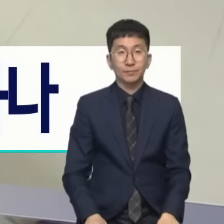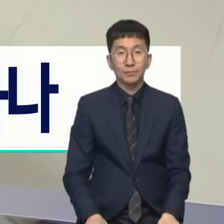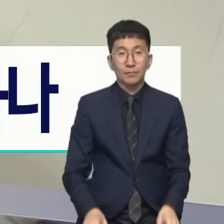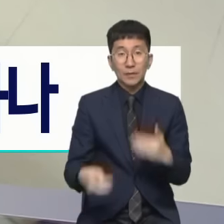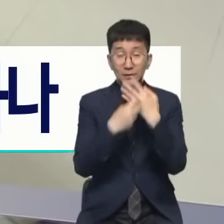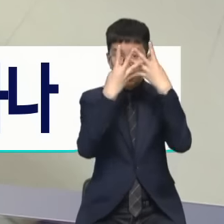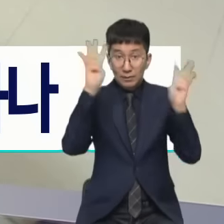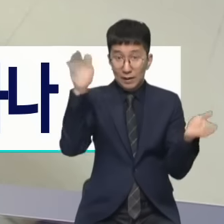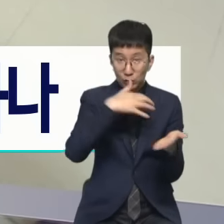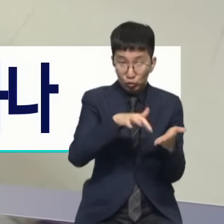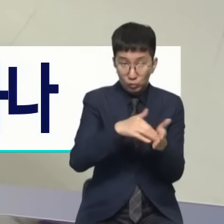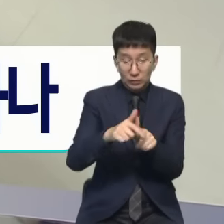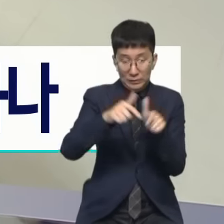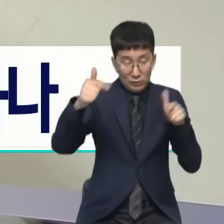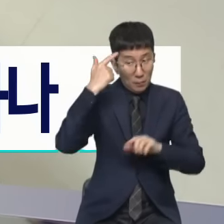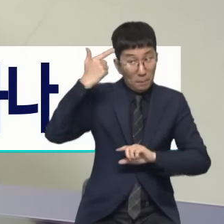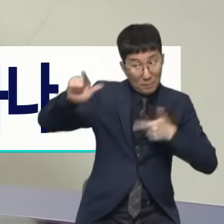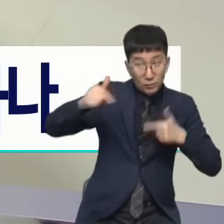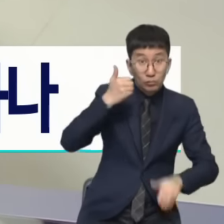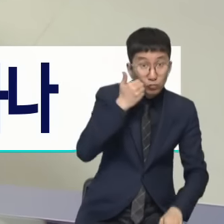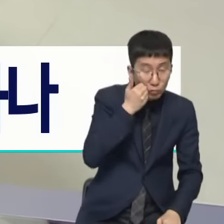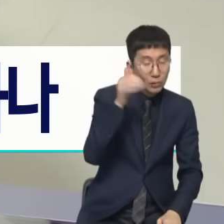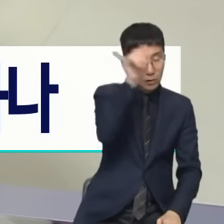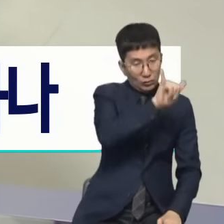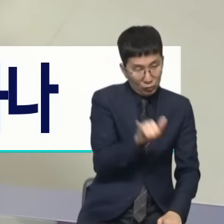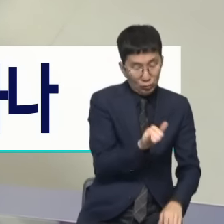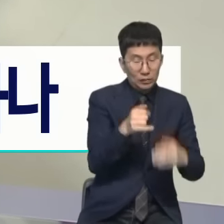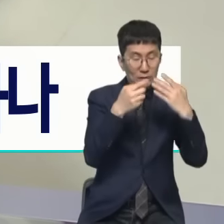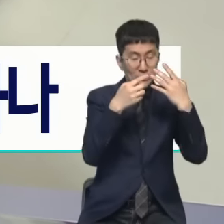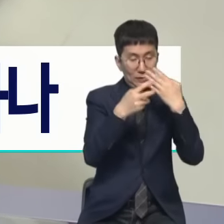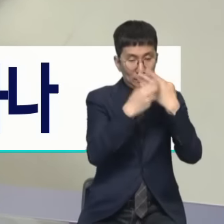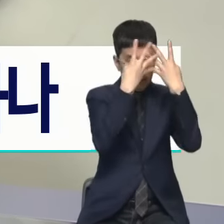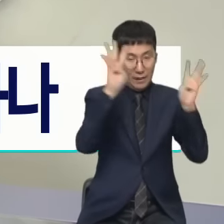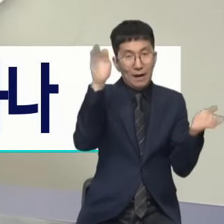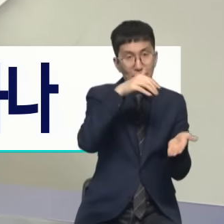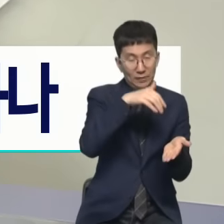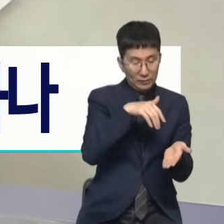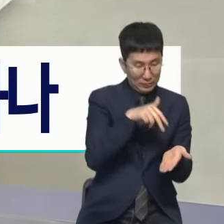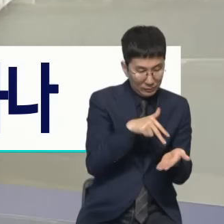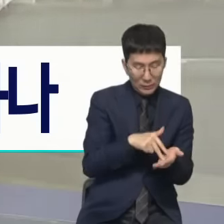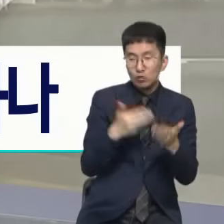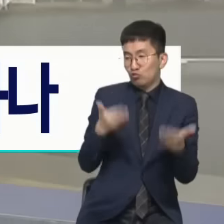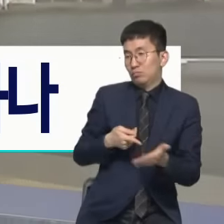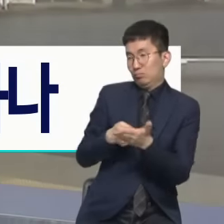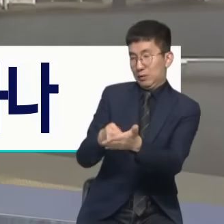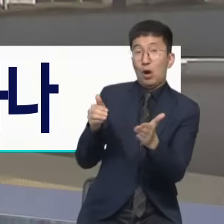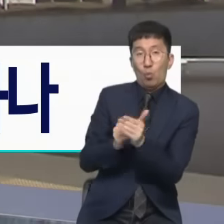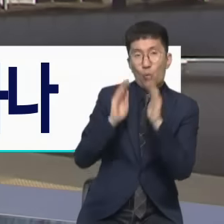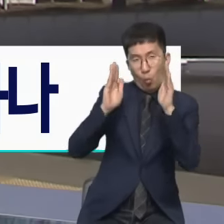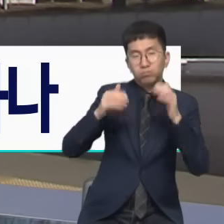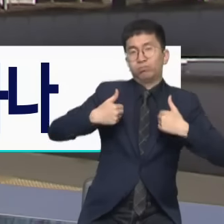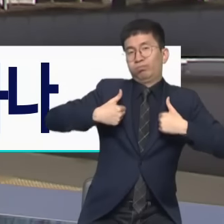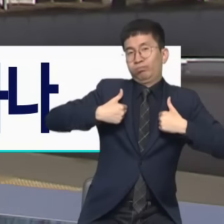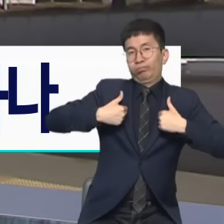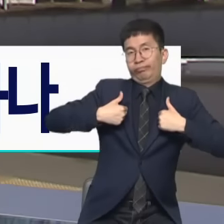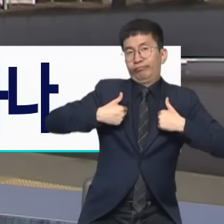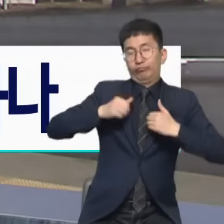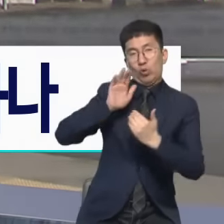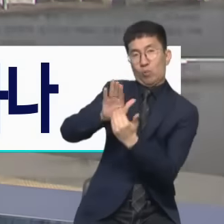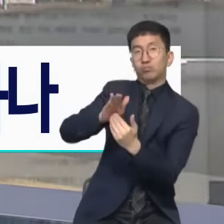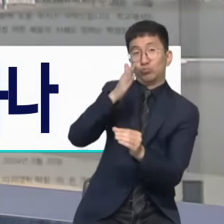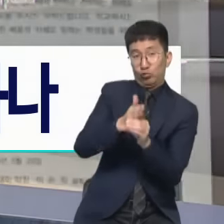의대 증원에 반대하는 전국 의대생들이 휴학계를 대고 수업을 거부하고 있죠. 연세대 의대가 처음으로